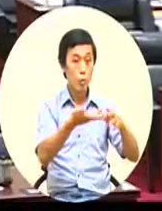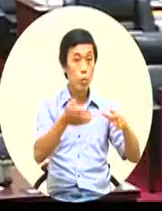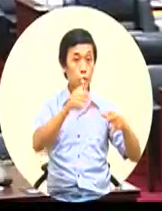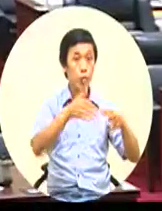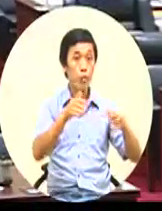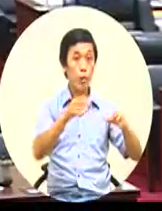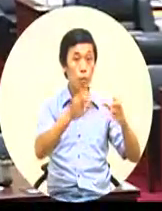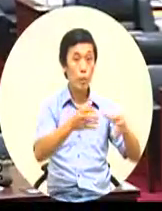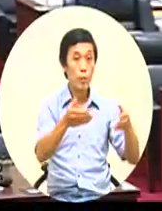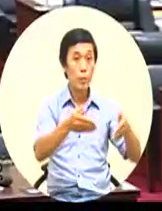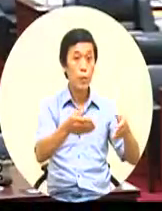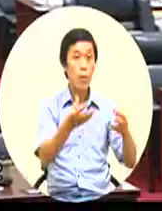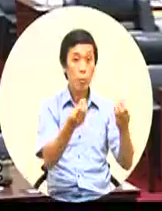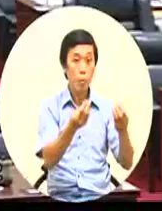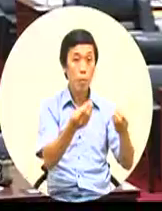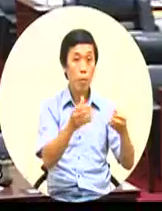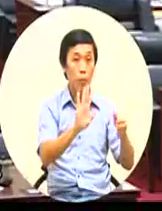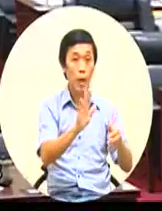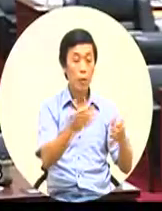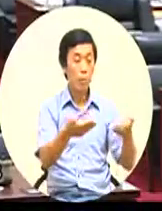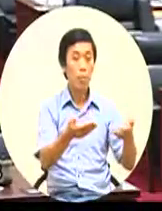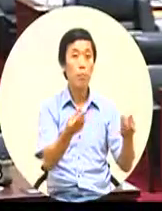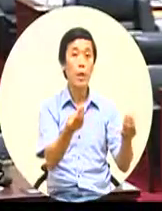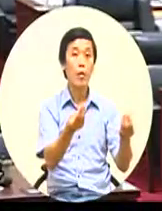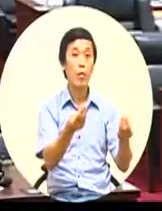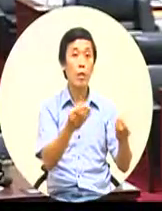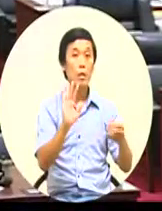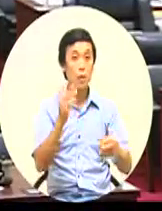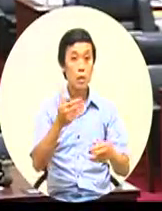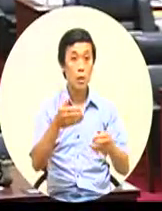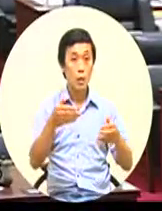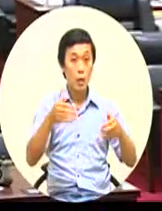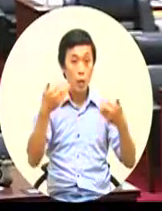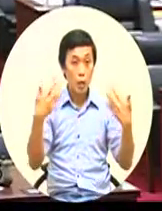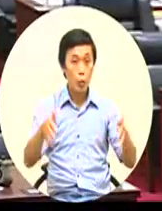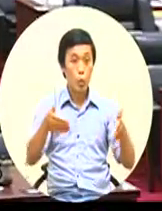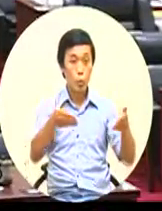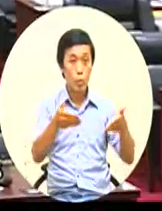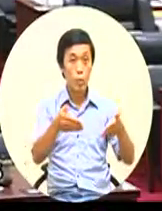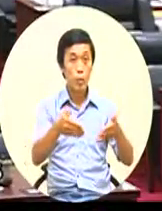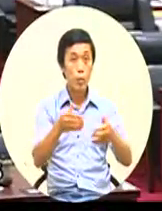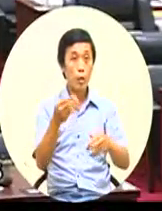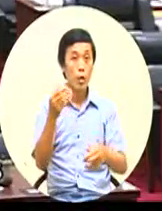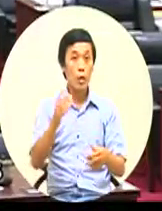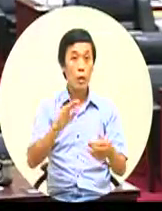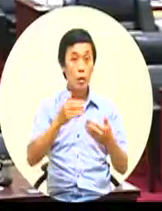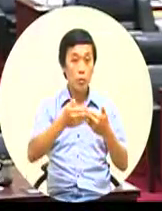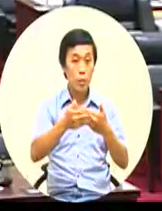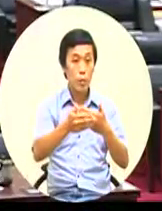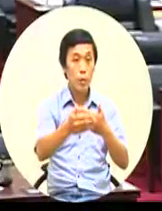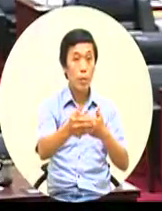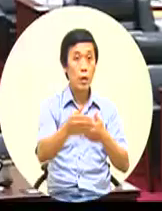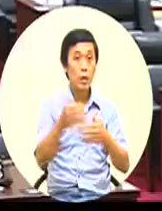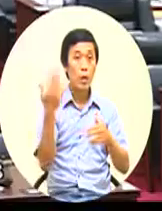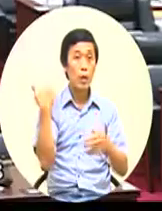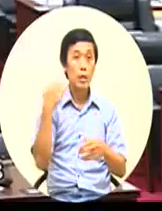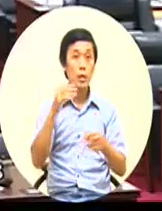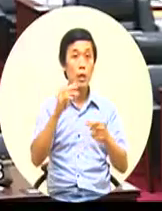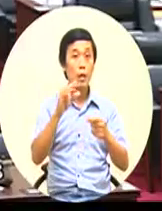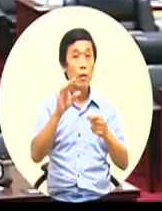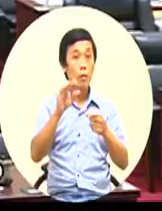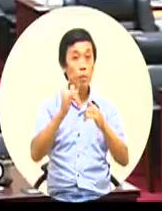支持的。但是问题是，许多的建设的背后有很多的问题，来自于民国